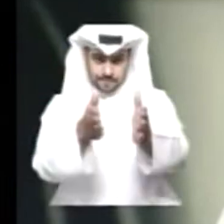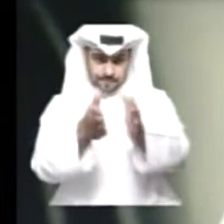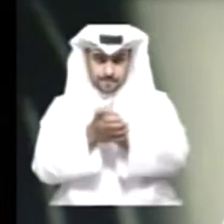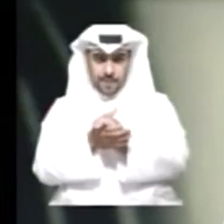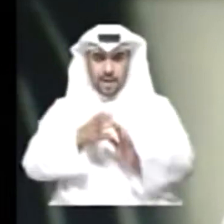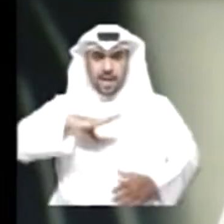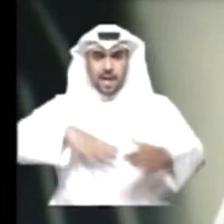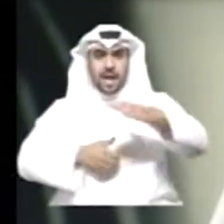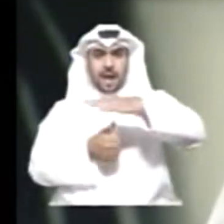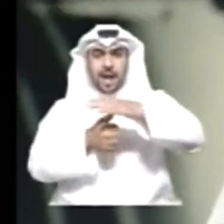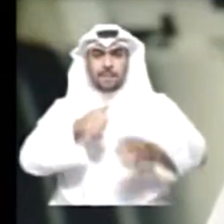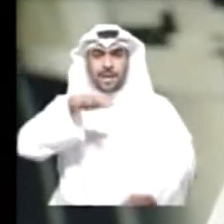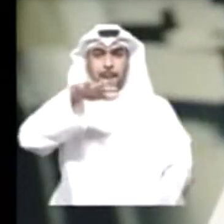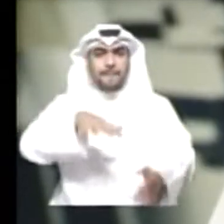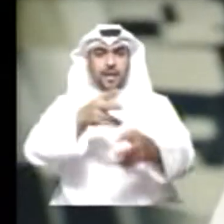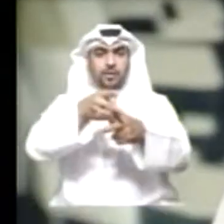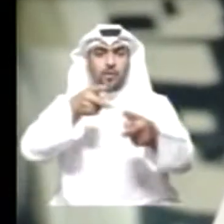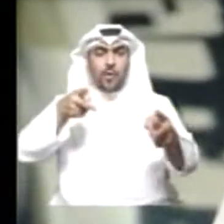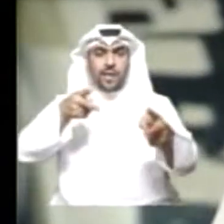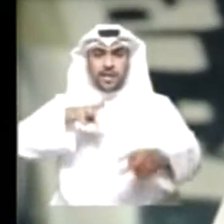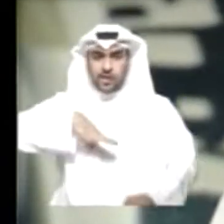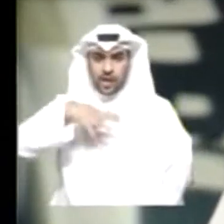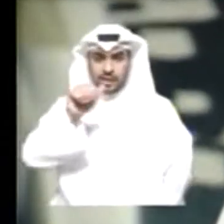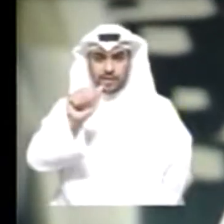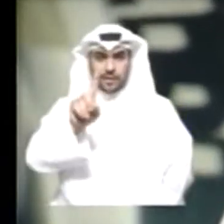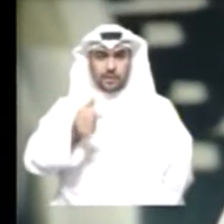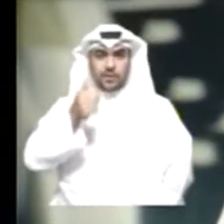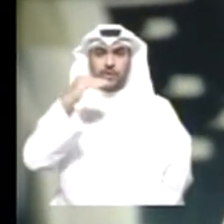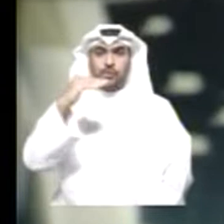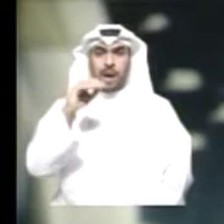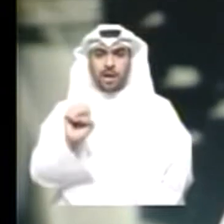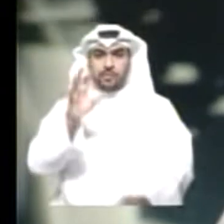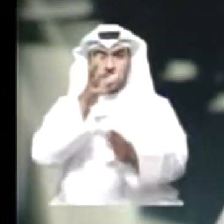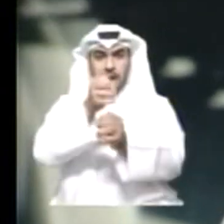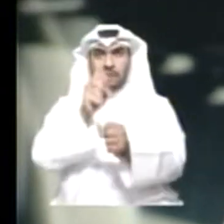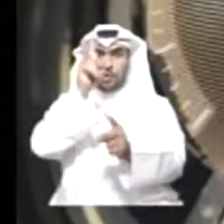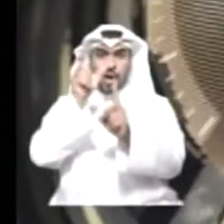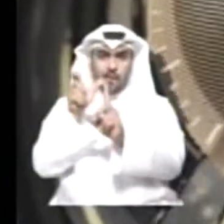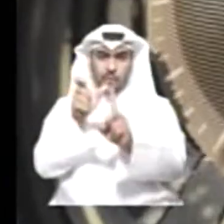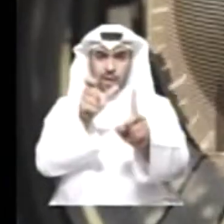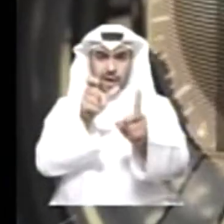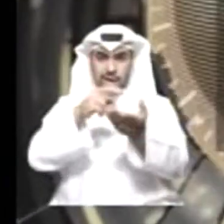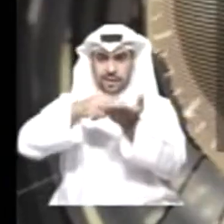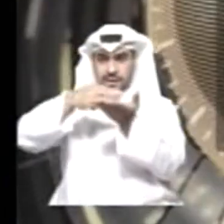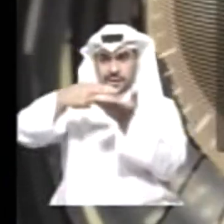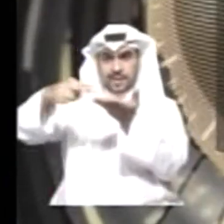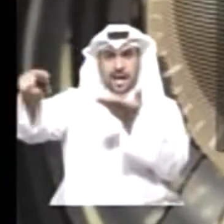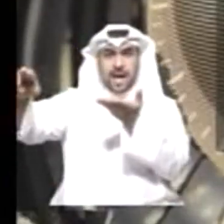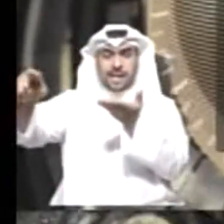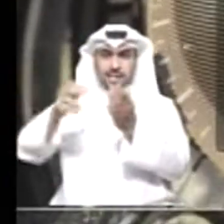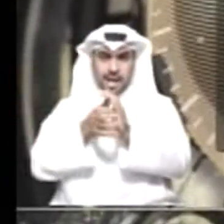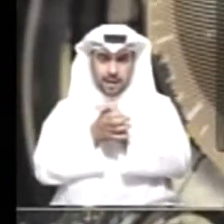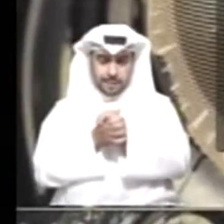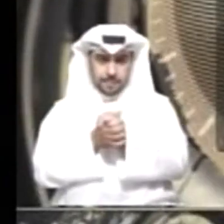بعث حضرة صاحب السمو أمير البلاد الشيخ صباح الأحمد الجابر صباح حفظه الله ورعاه ببرقية إلى أخيه خادم